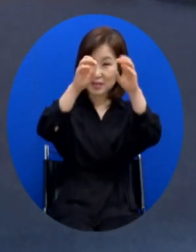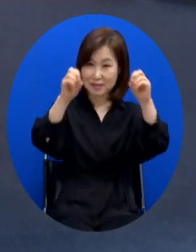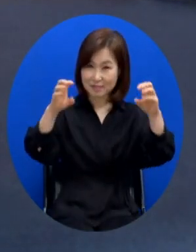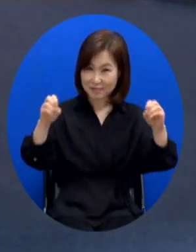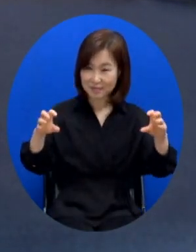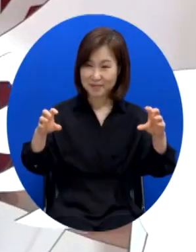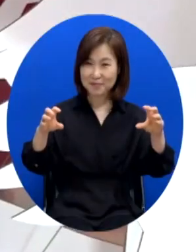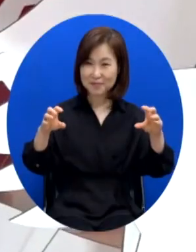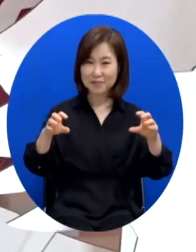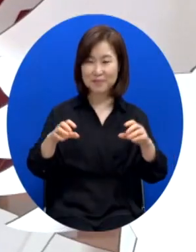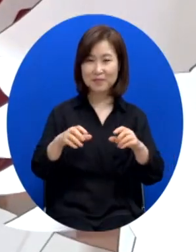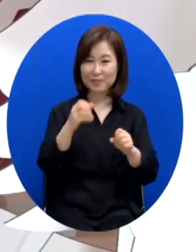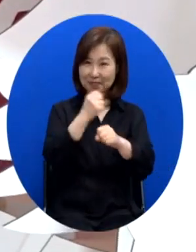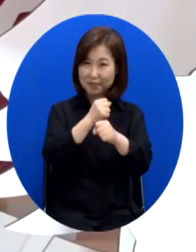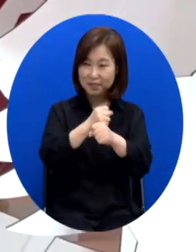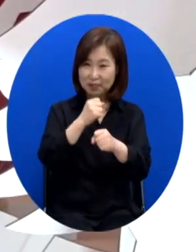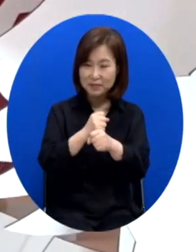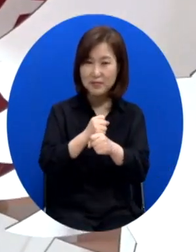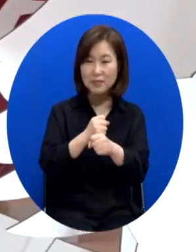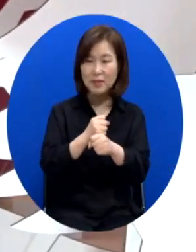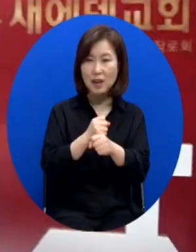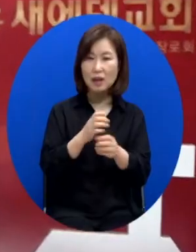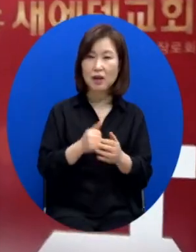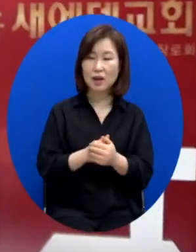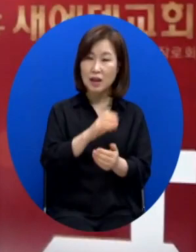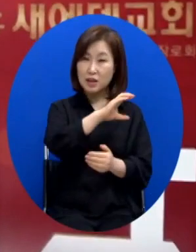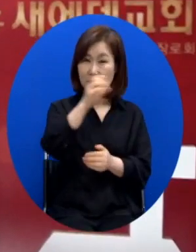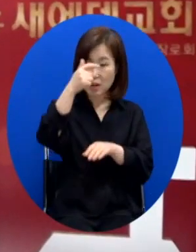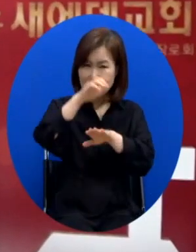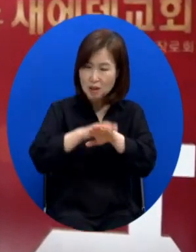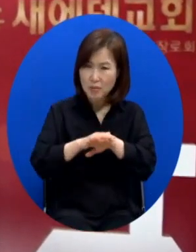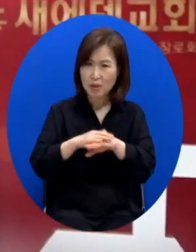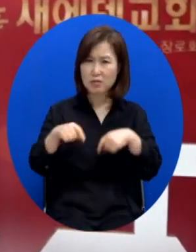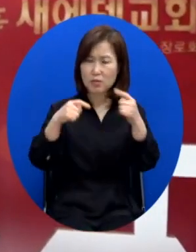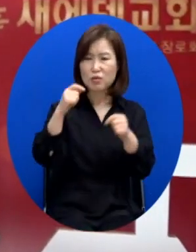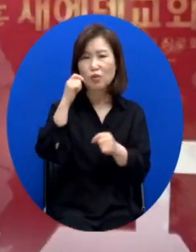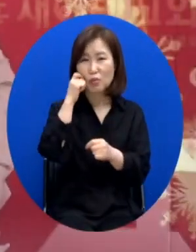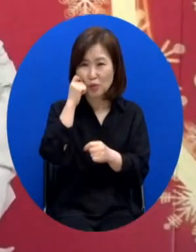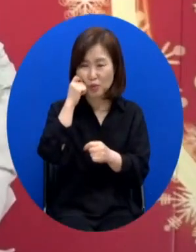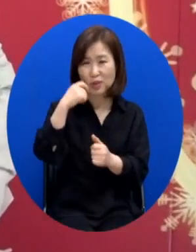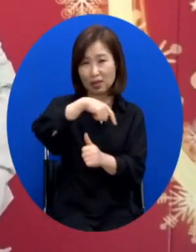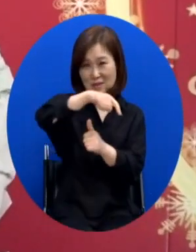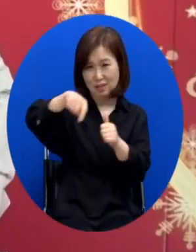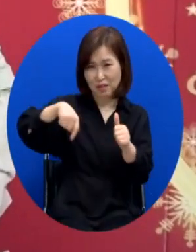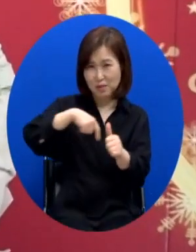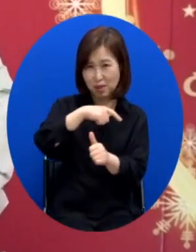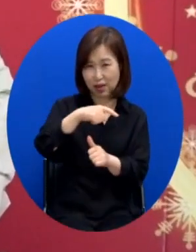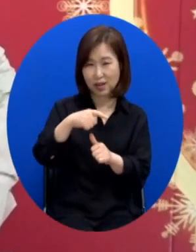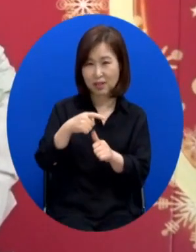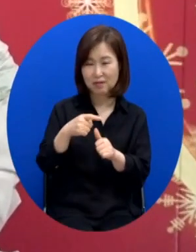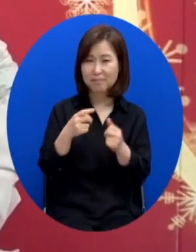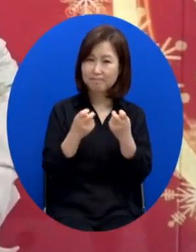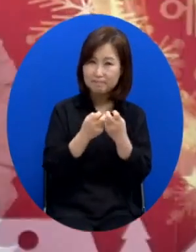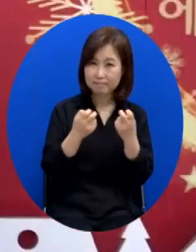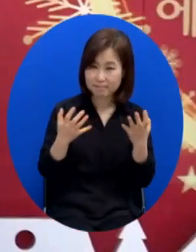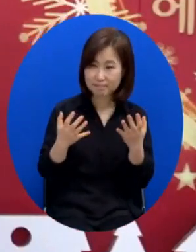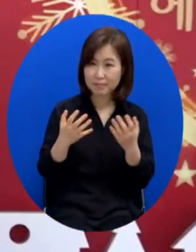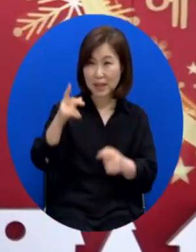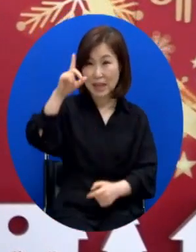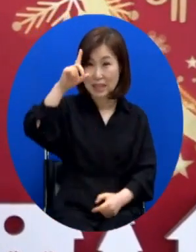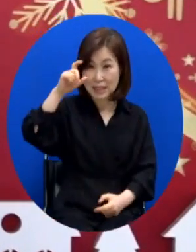만들었습니다. 크리스마스 이브 행사와 성탄 예배에 참석하지 못하는 상황인 만큼 성도들은